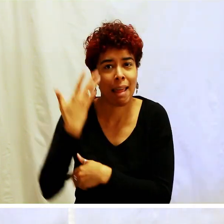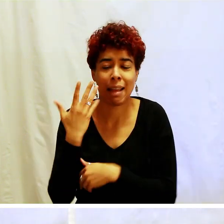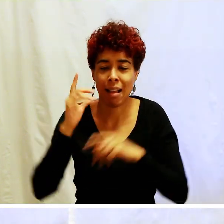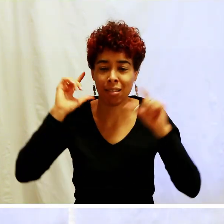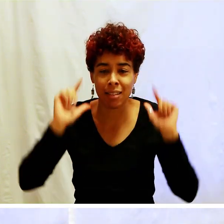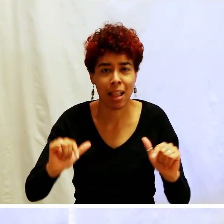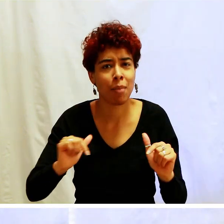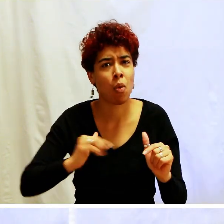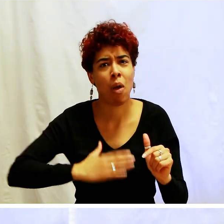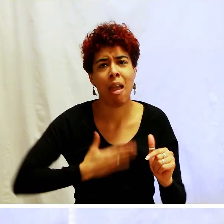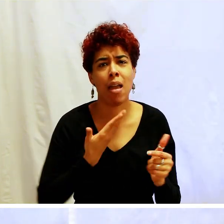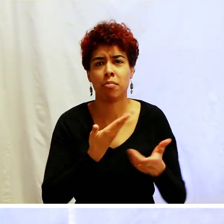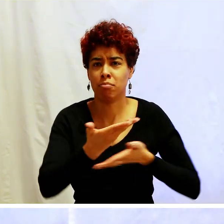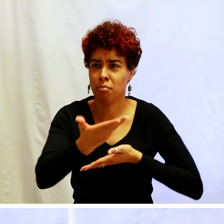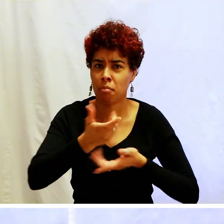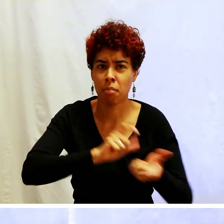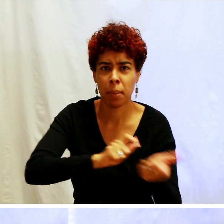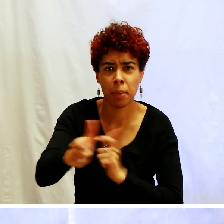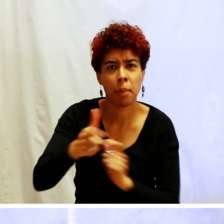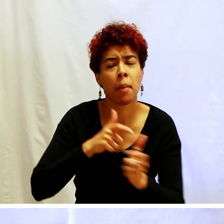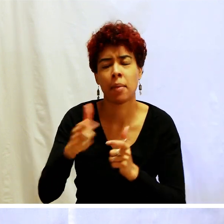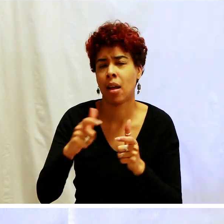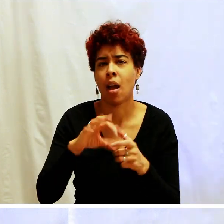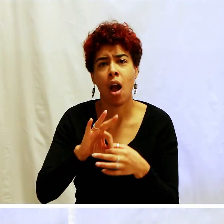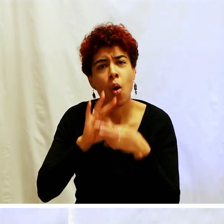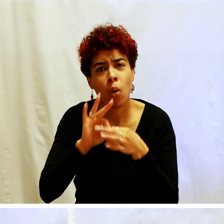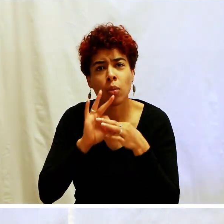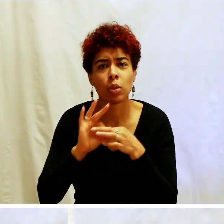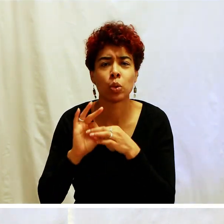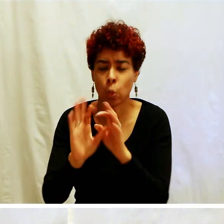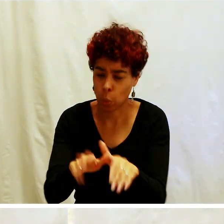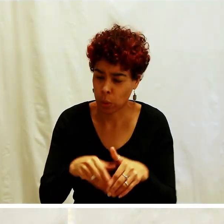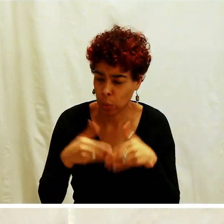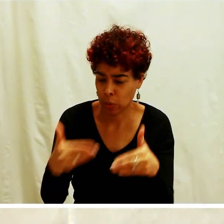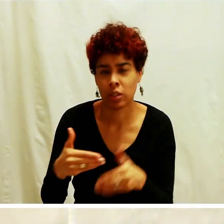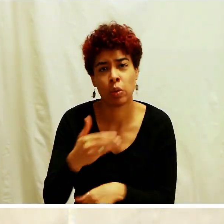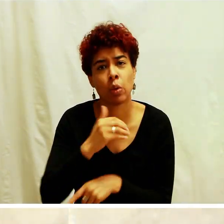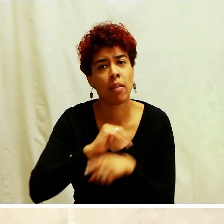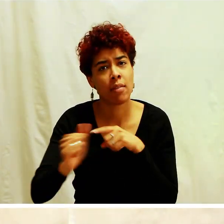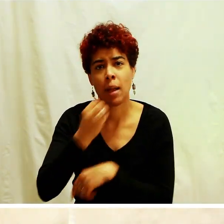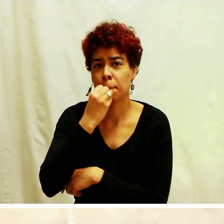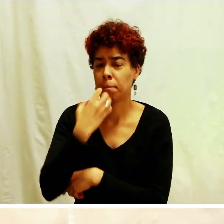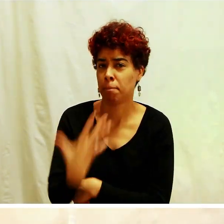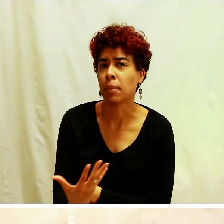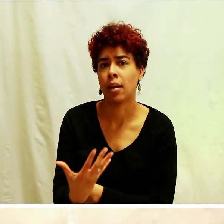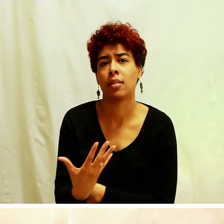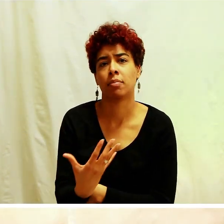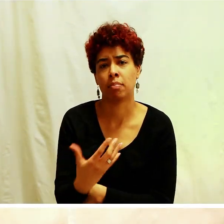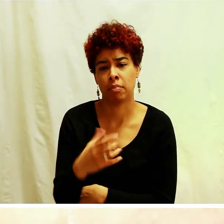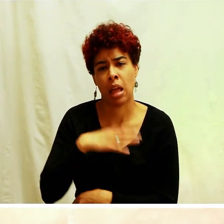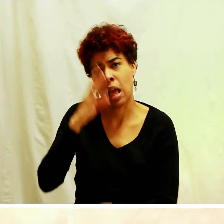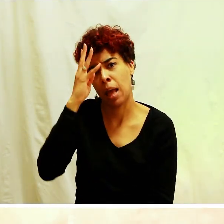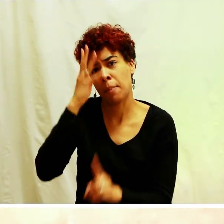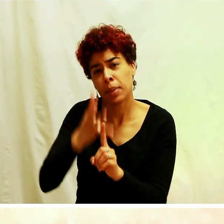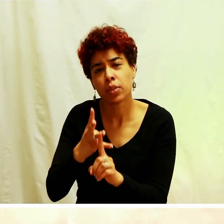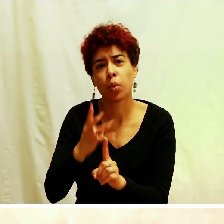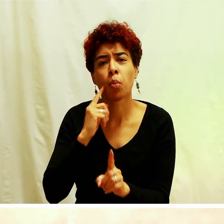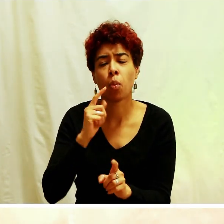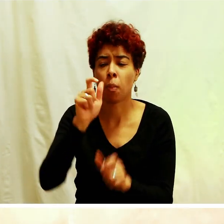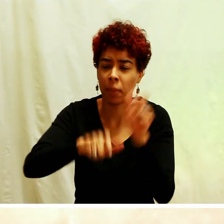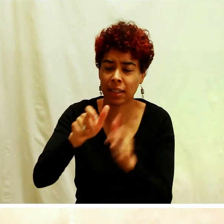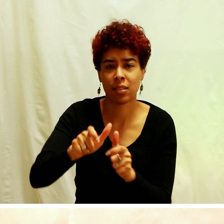les autres. Ils persévéraient dans la communion fraternelle. Ils pratiquaient le bien. Et ils avaient à cœur cette mission d'aller vers les